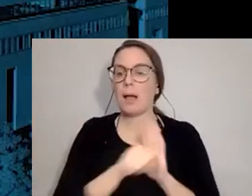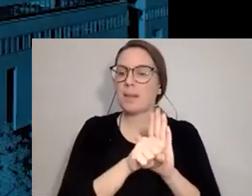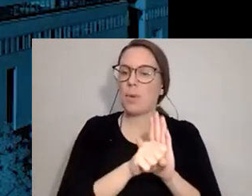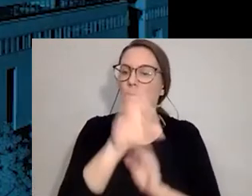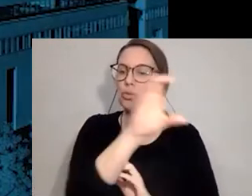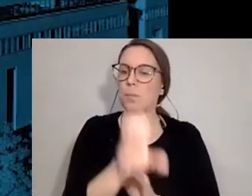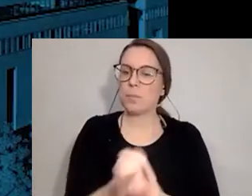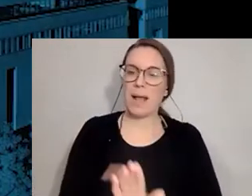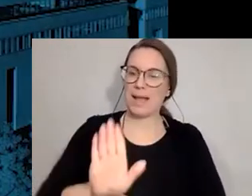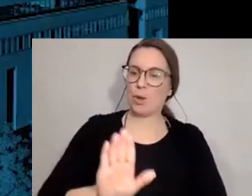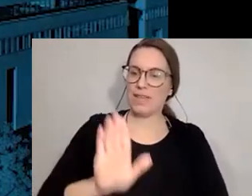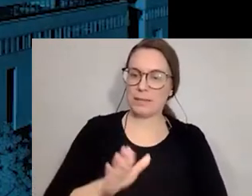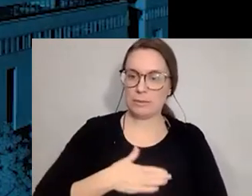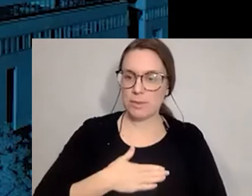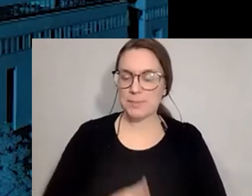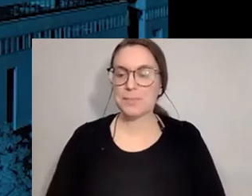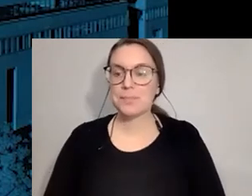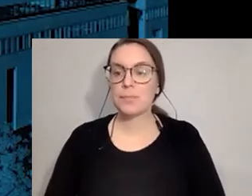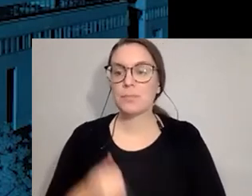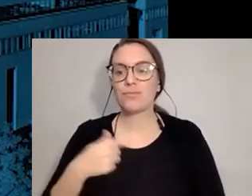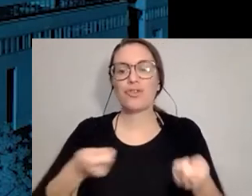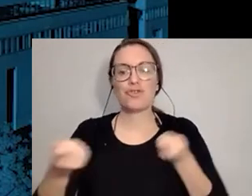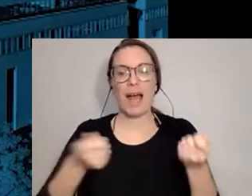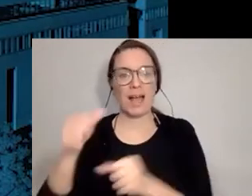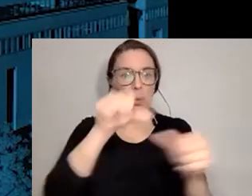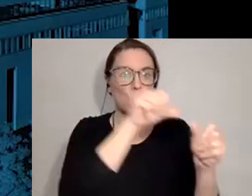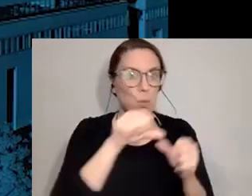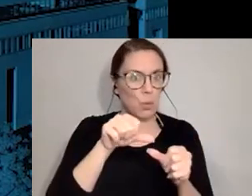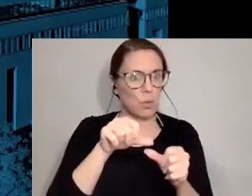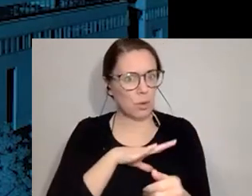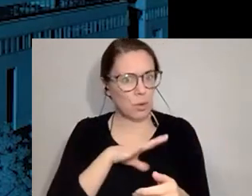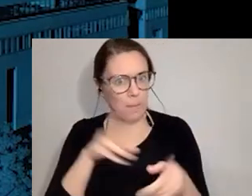donc je vais assurer les tours de parole donc est-ce qu'il y quelqu'un